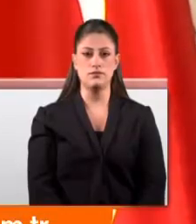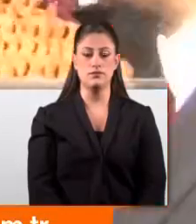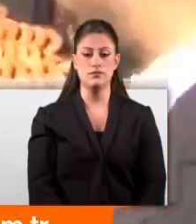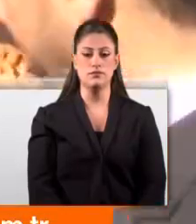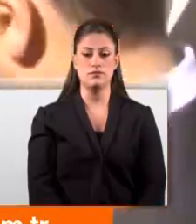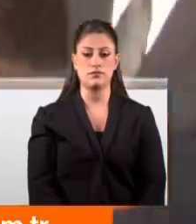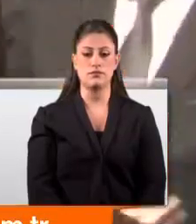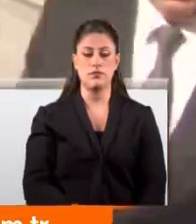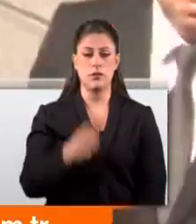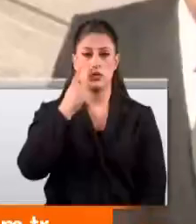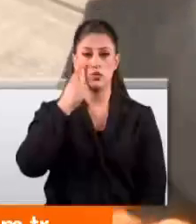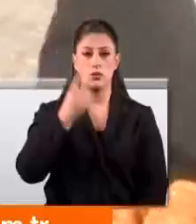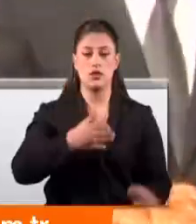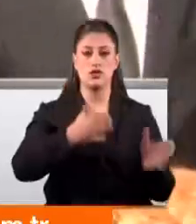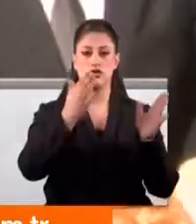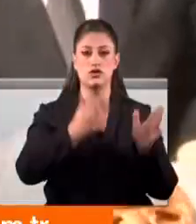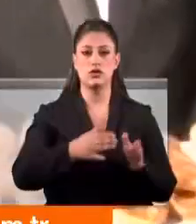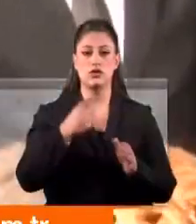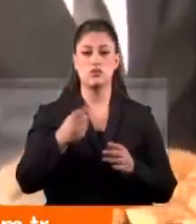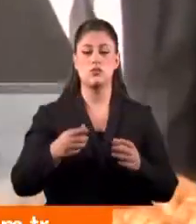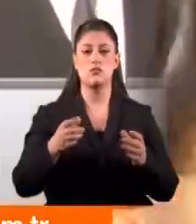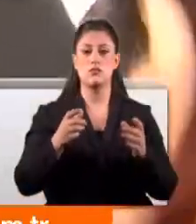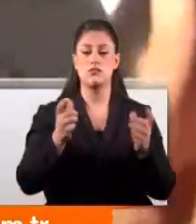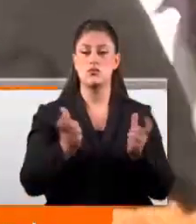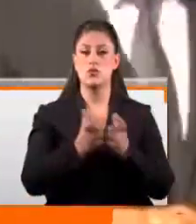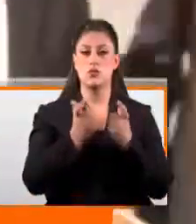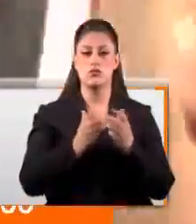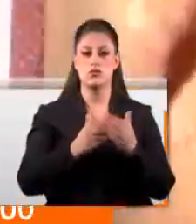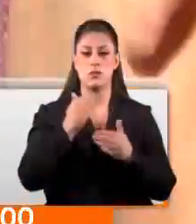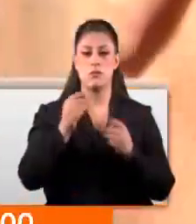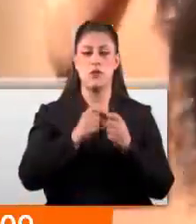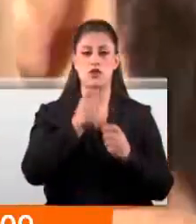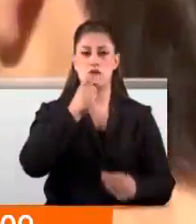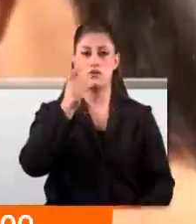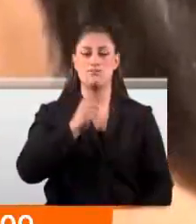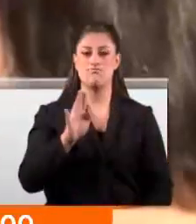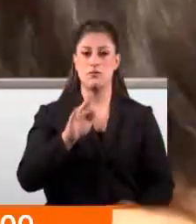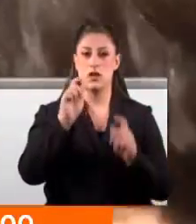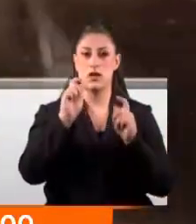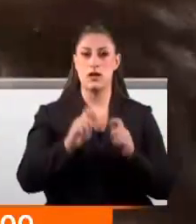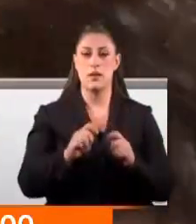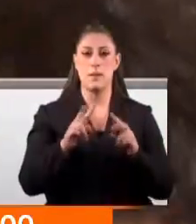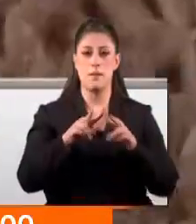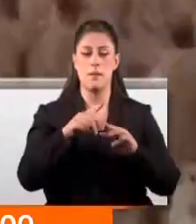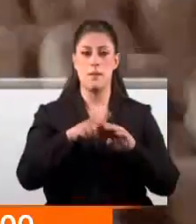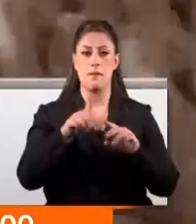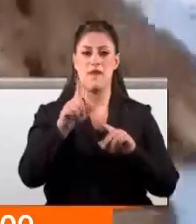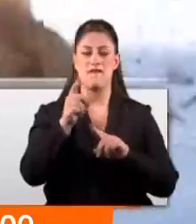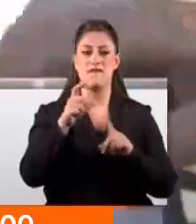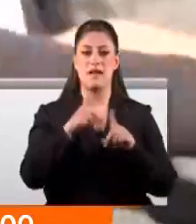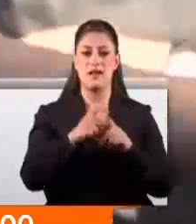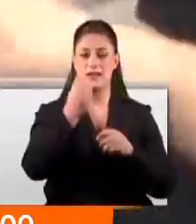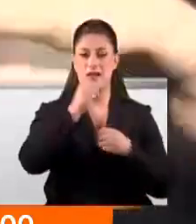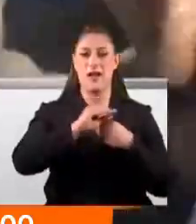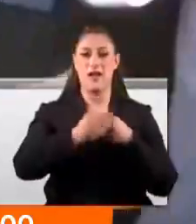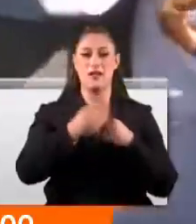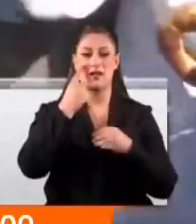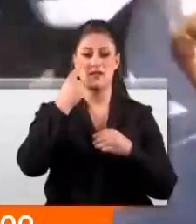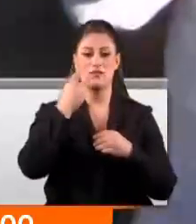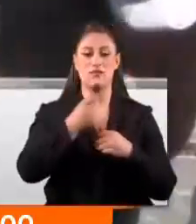isterim. Erdoğan basın toplantısının ardından Bečirović'i uğurlarken Mevlid Kandili dolayısıyla programı takip eden